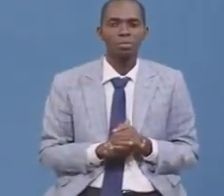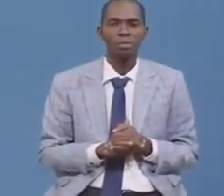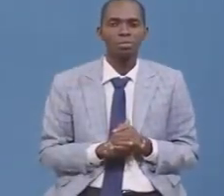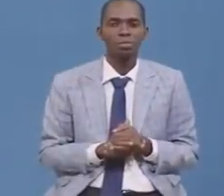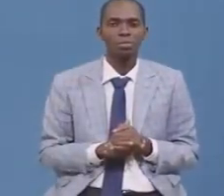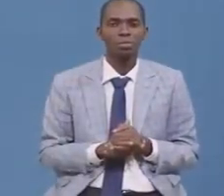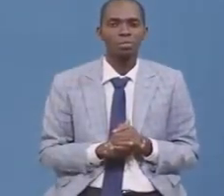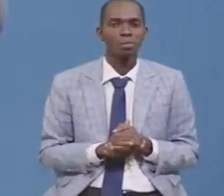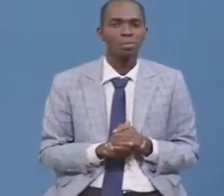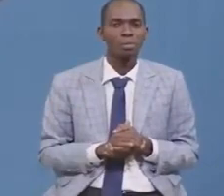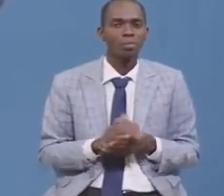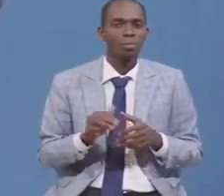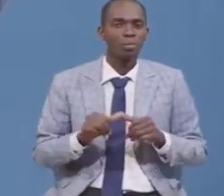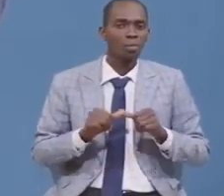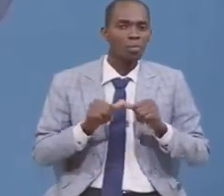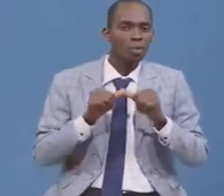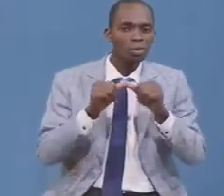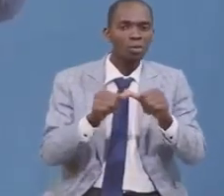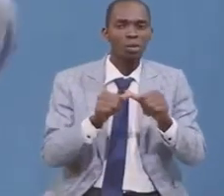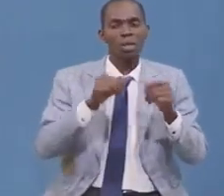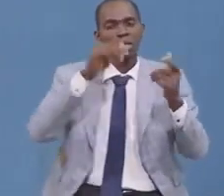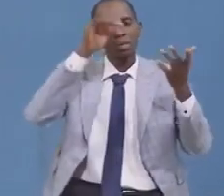గురించి